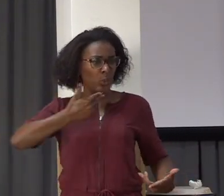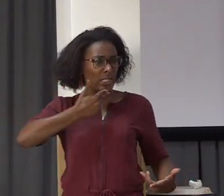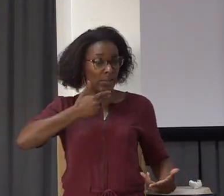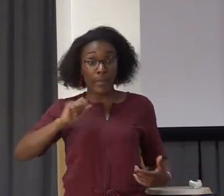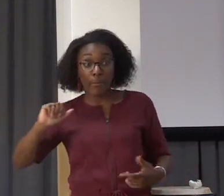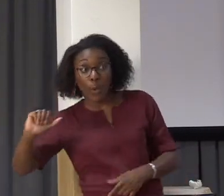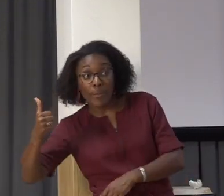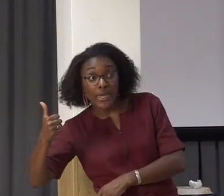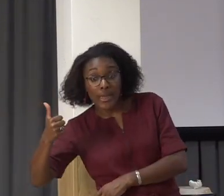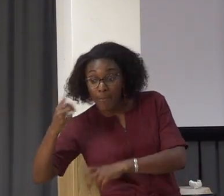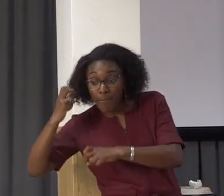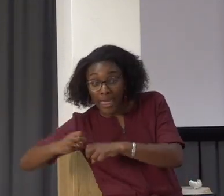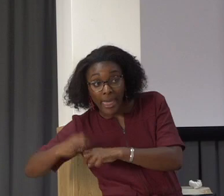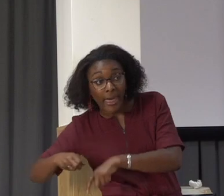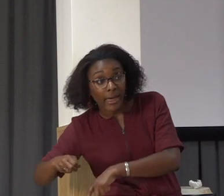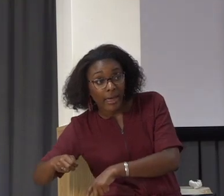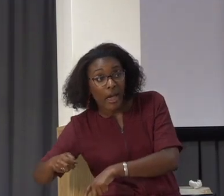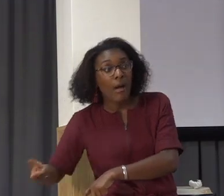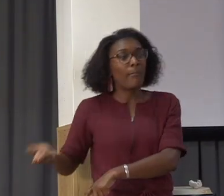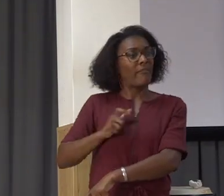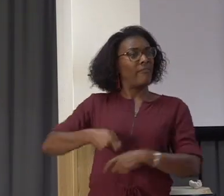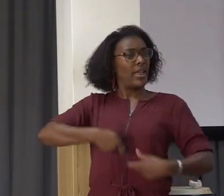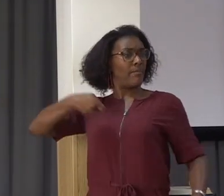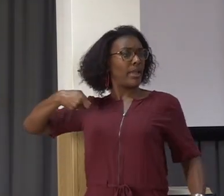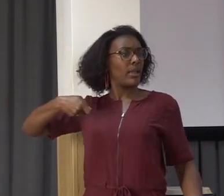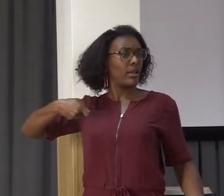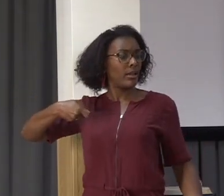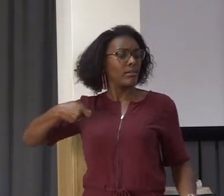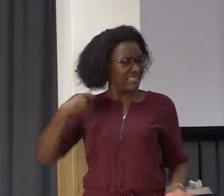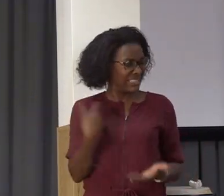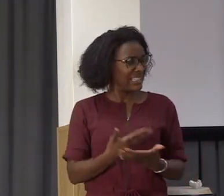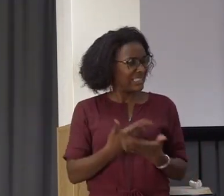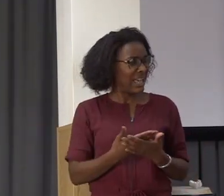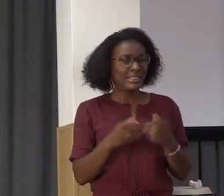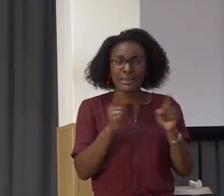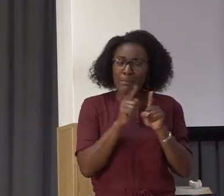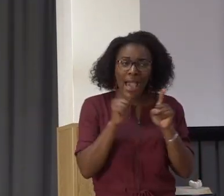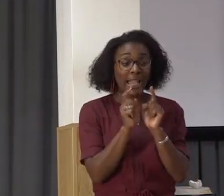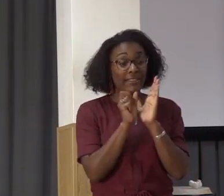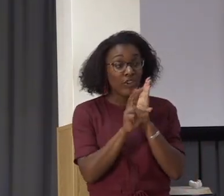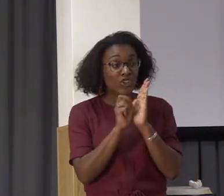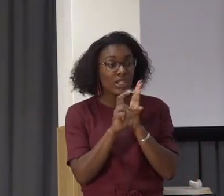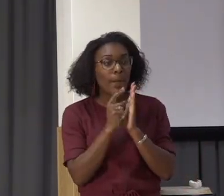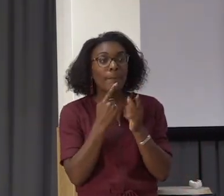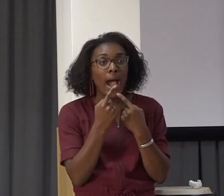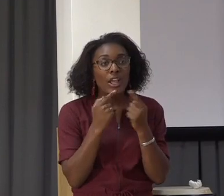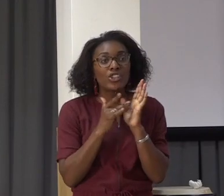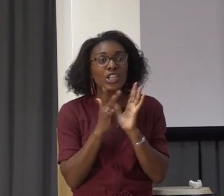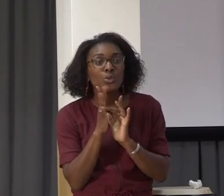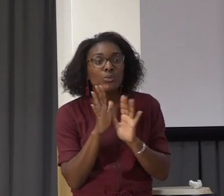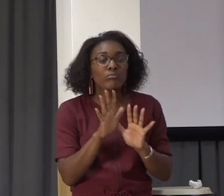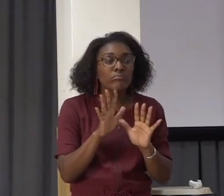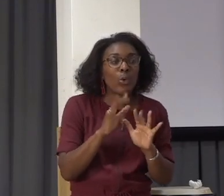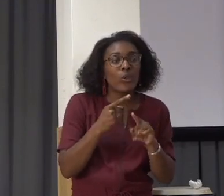à utiliser ce que nous avons. L'évangélisation, c'est pour tout le monde, pour tous les